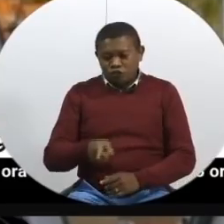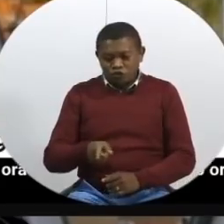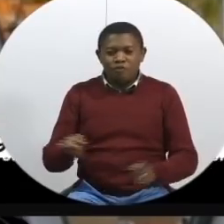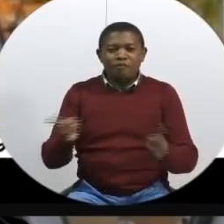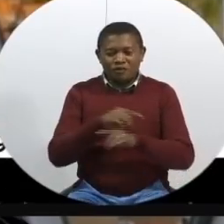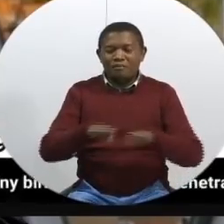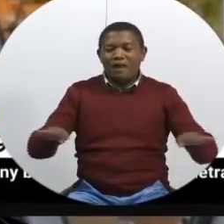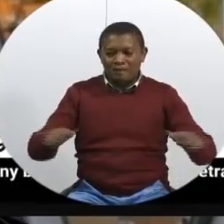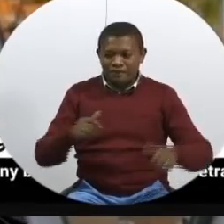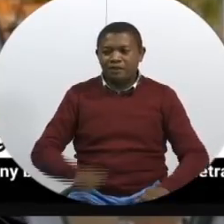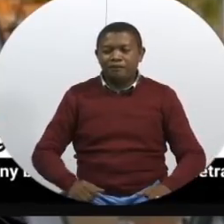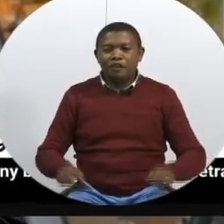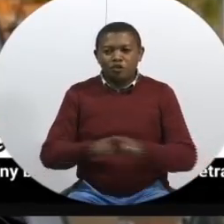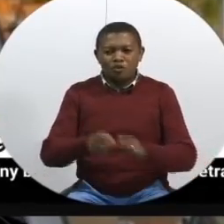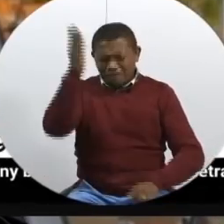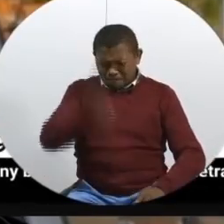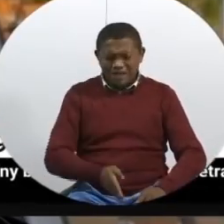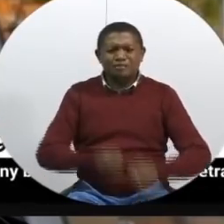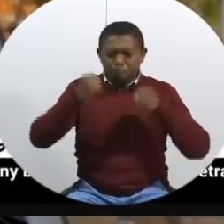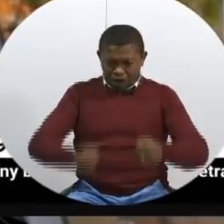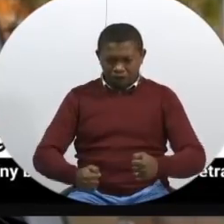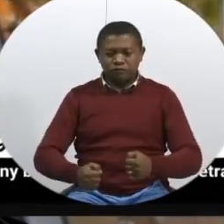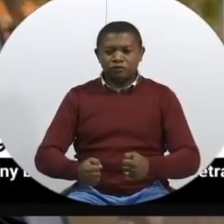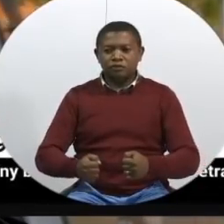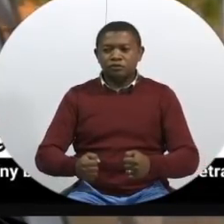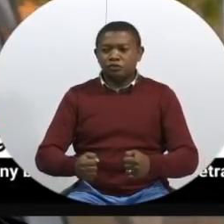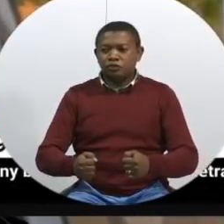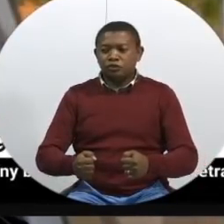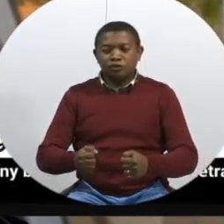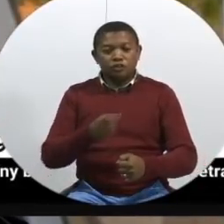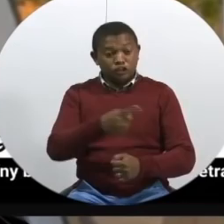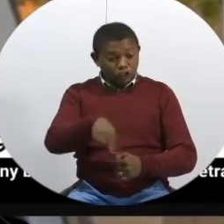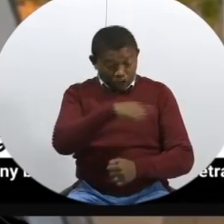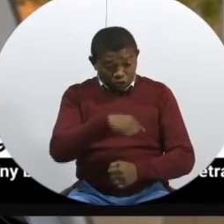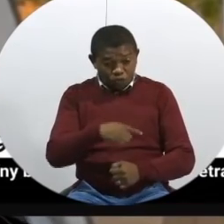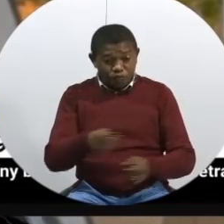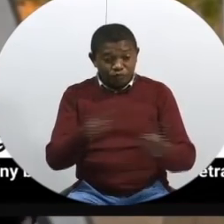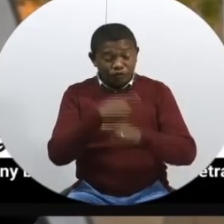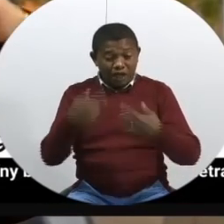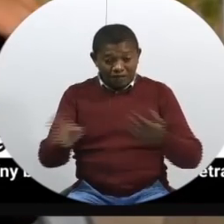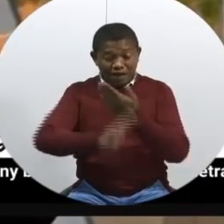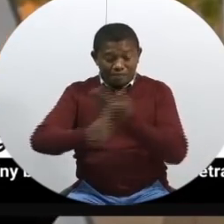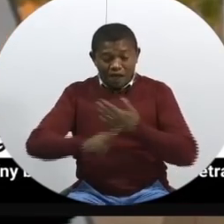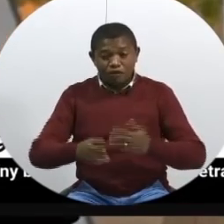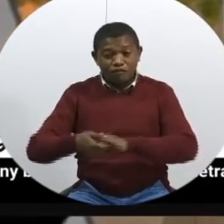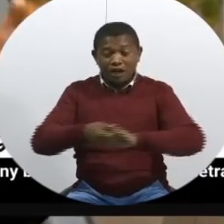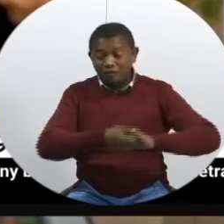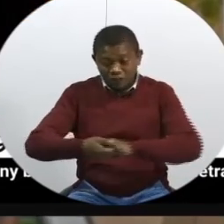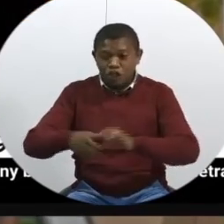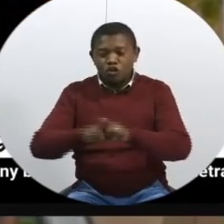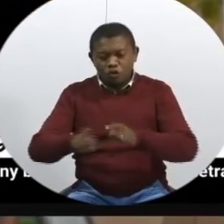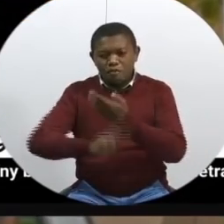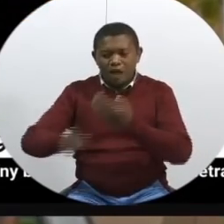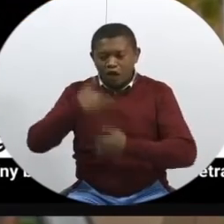izany moa dia efa niteny fepetra entitra mihitsy an hoe mba hahafahan'izy ireo miaro ny fianakaviany fa miaro ihany koa ny vahoaka malagasy an